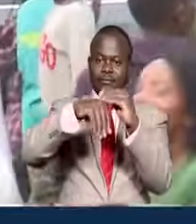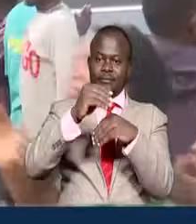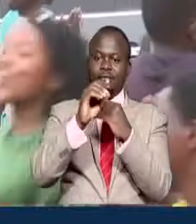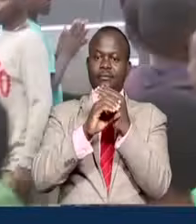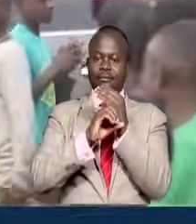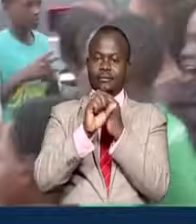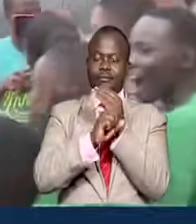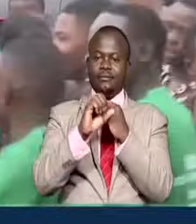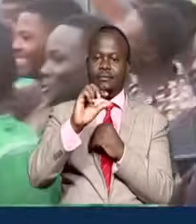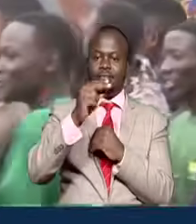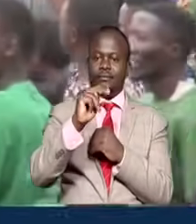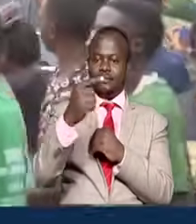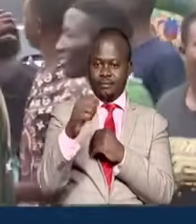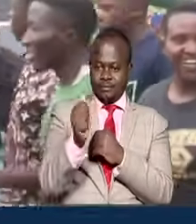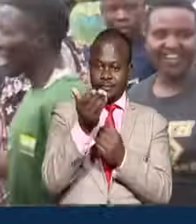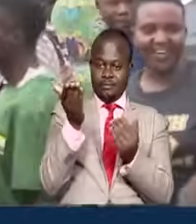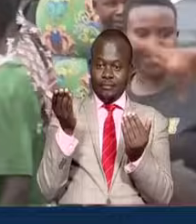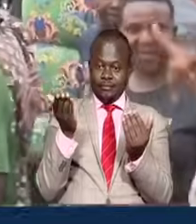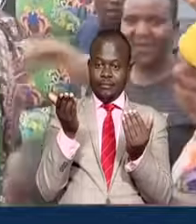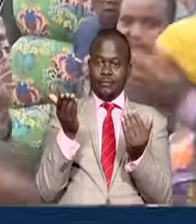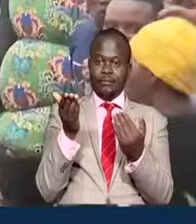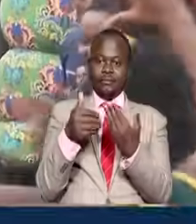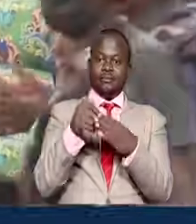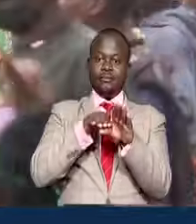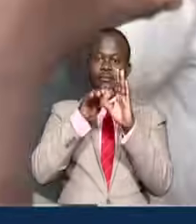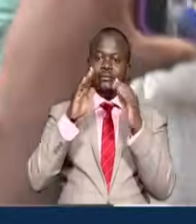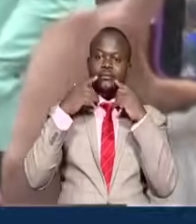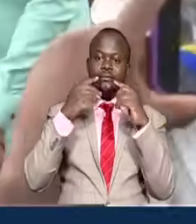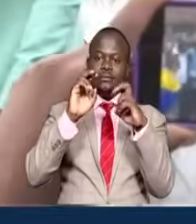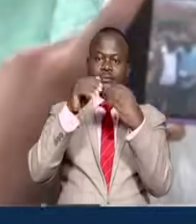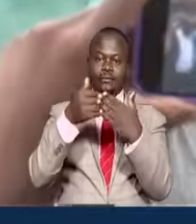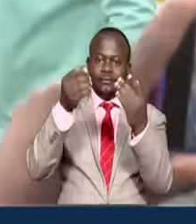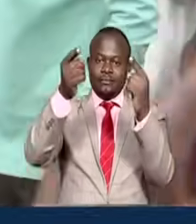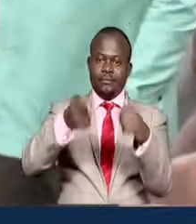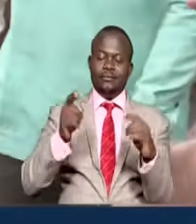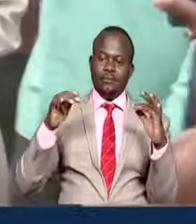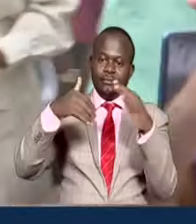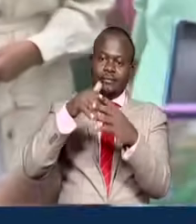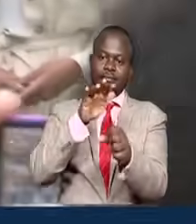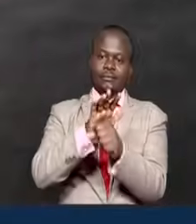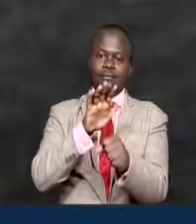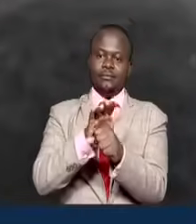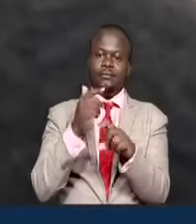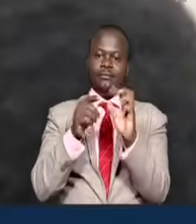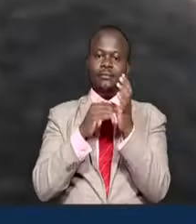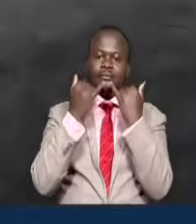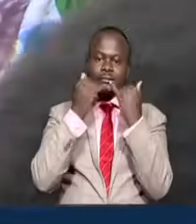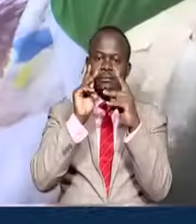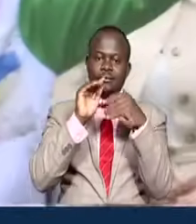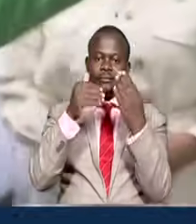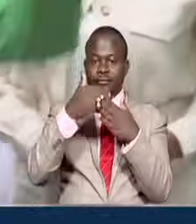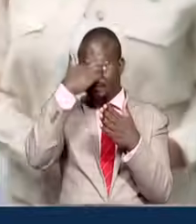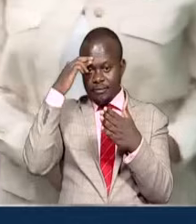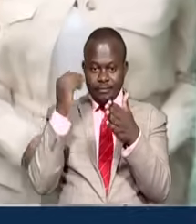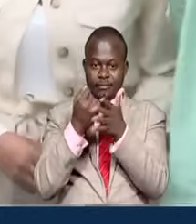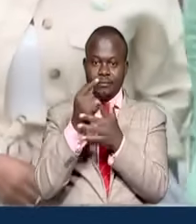Gahanga. Aha abarwanashyaka ba Green Party bavuga ko bagize ubwitabire budasanzwe, babwiye abaturage ko ikibagenza